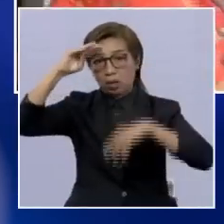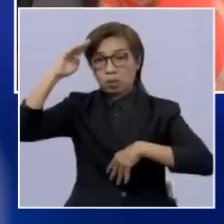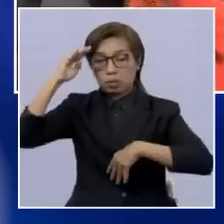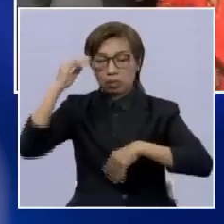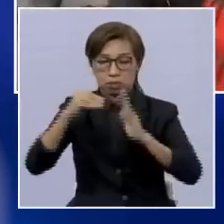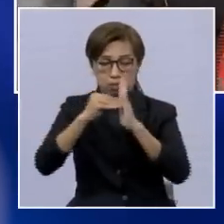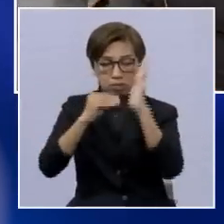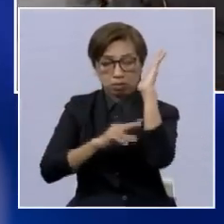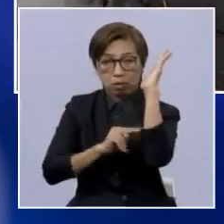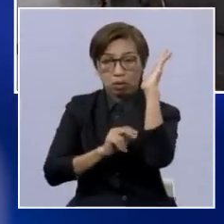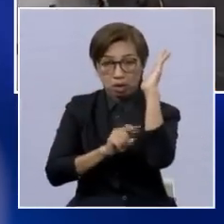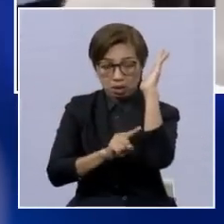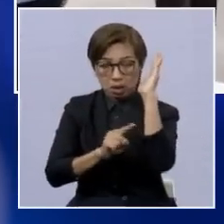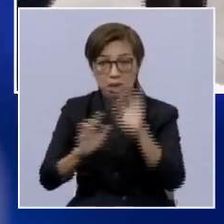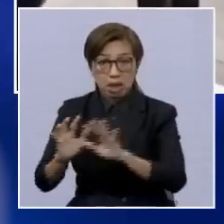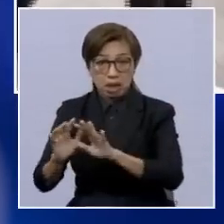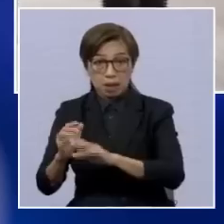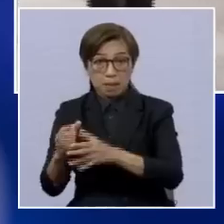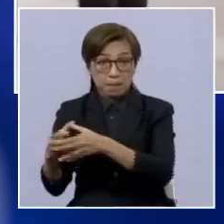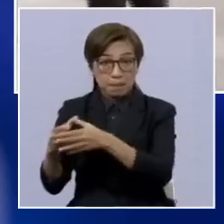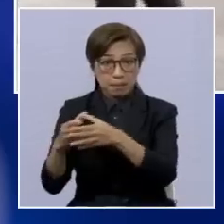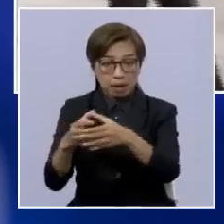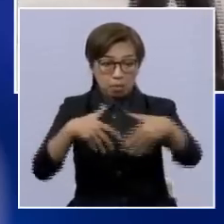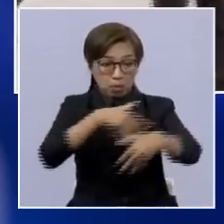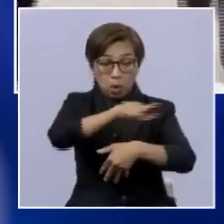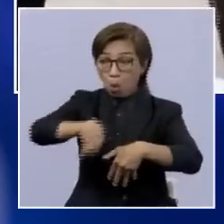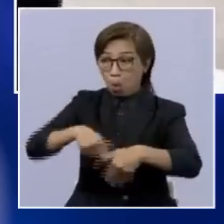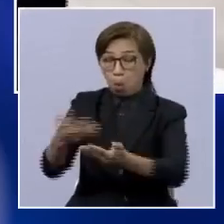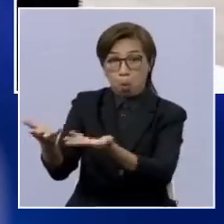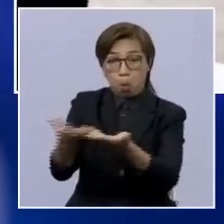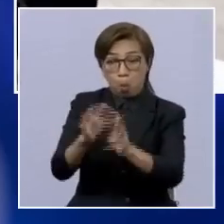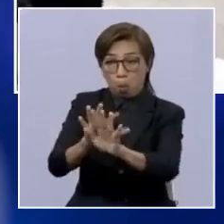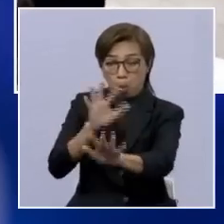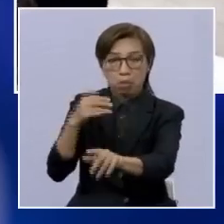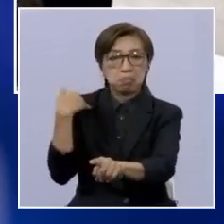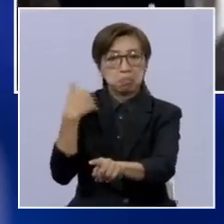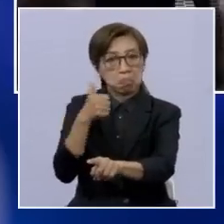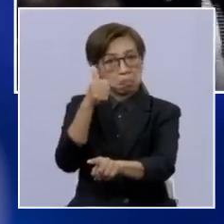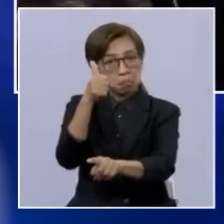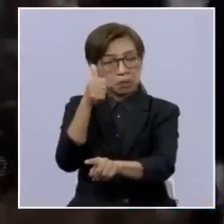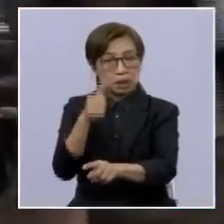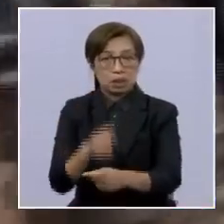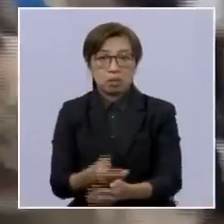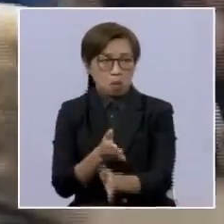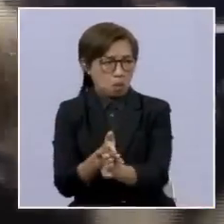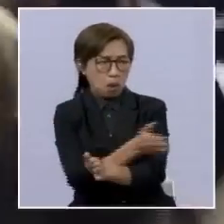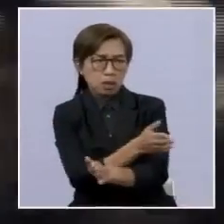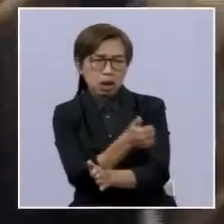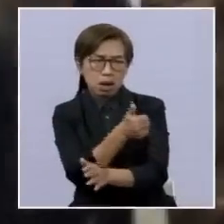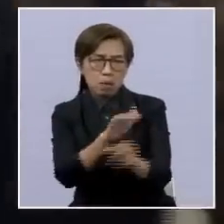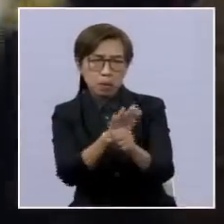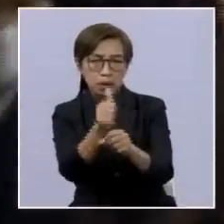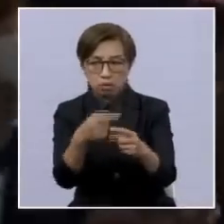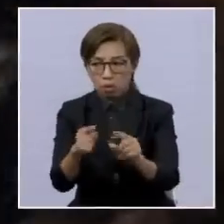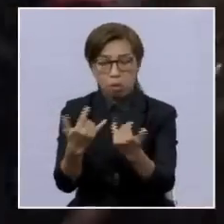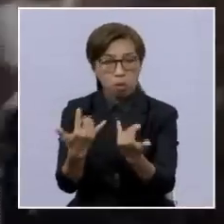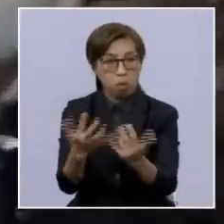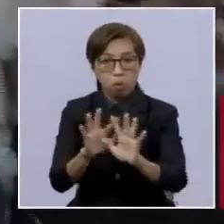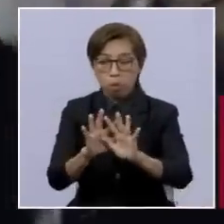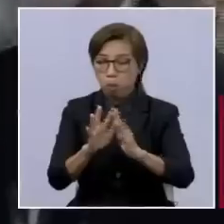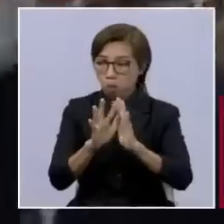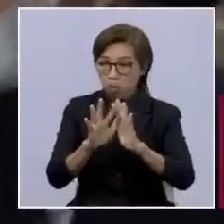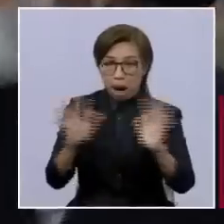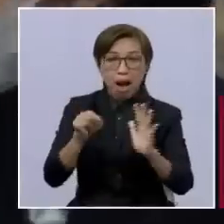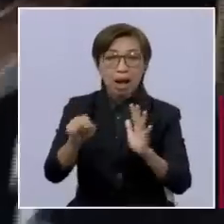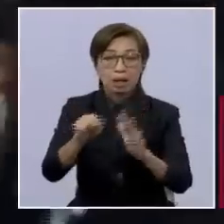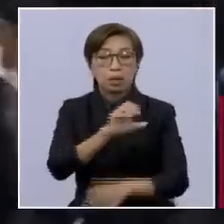ที่ดีกว่าจังหวัดหลายๆจังหวัดนะฮ ะ ที่พลเอกประยุทธ์เนี่ยเคยลงพื้นที่ไปก่อนหน้านี้นะครับโดยมีว่าที่ผู้สมัครส.ส.